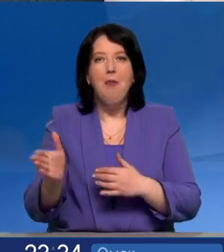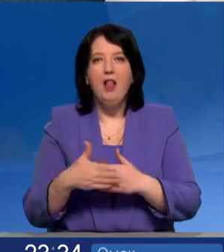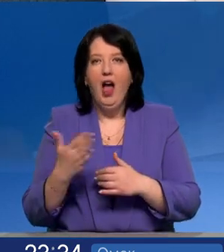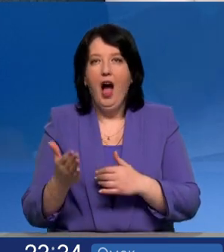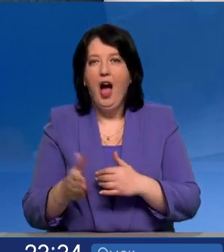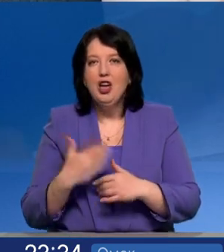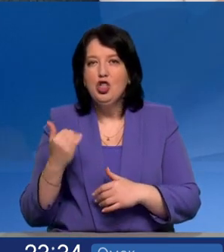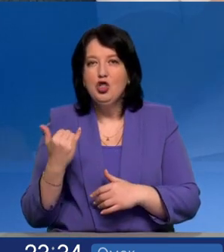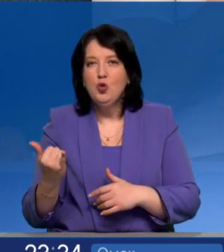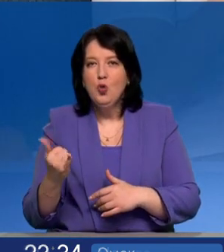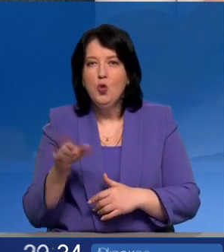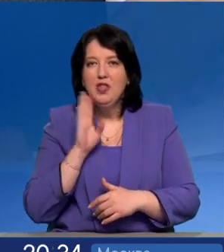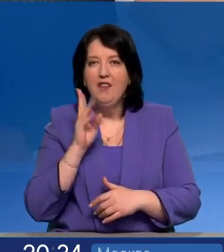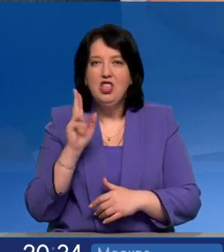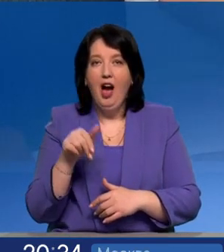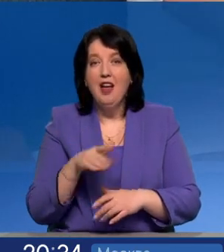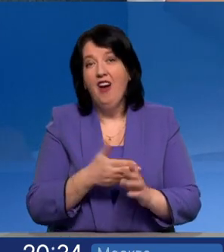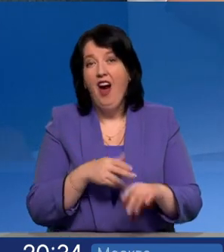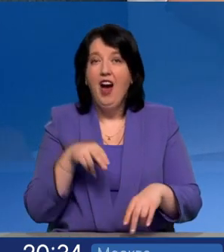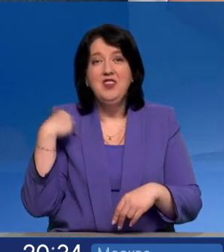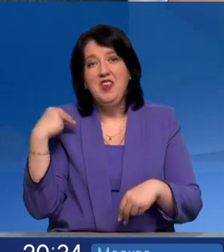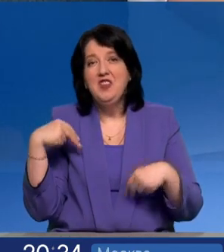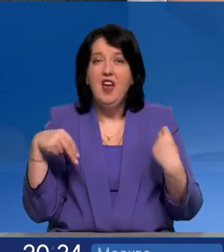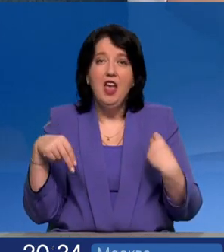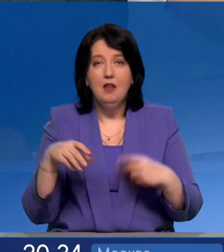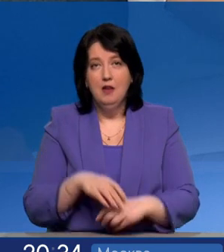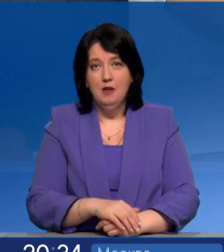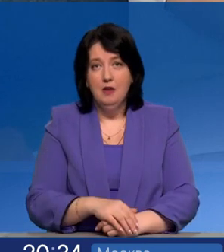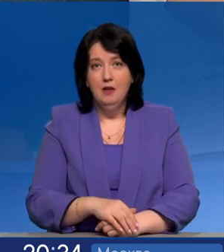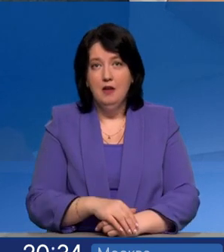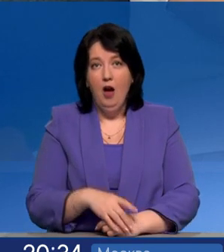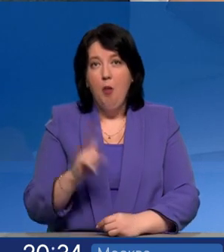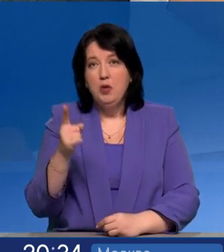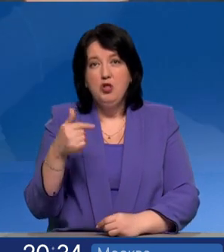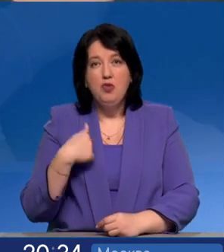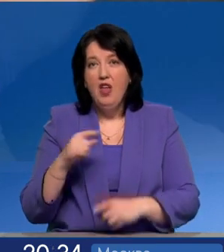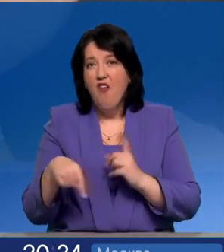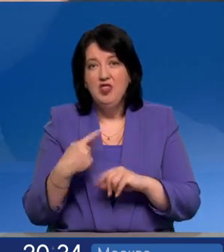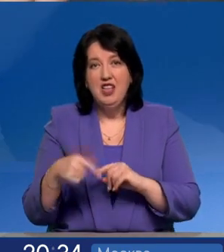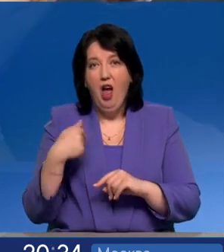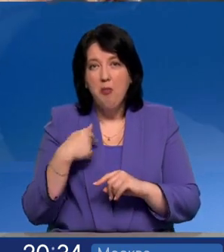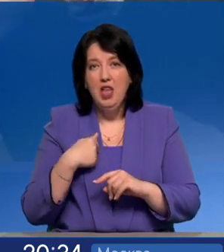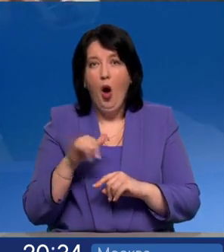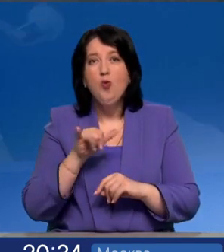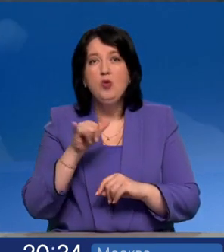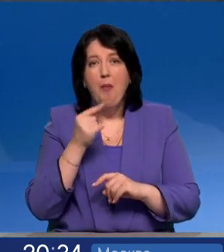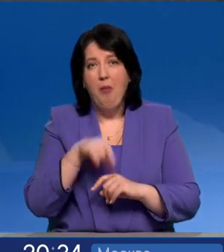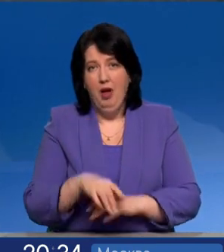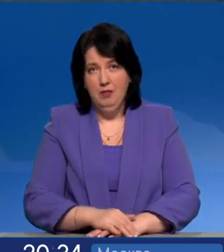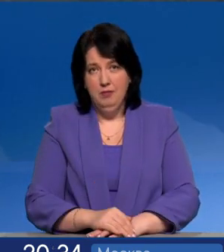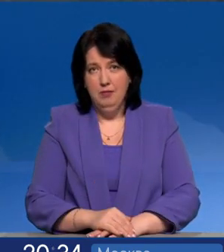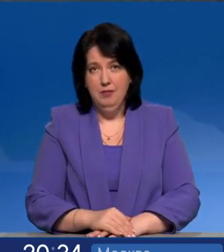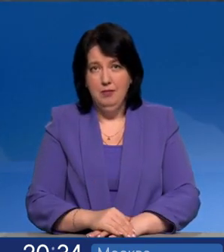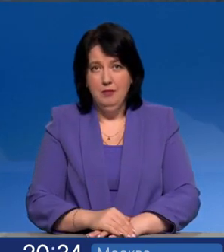Давай. Зынь-зынь. Да прям ешь. Я сейчас смажу, чтобы... Нет. Чтобы залезла в рот. Почему ты мне всегда... Чтобы в рот легче залезла.